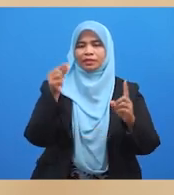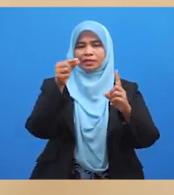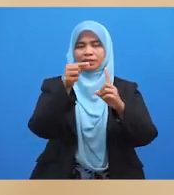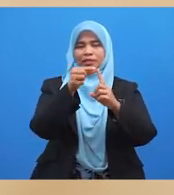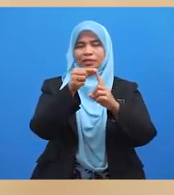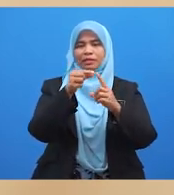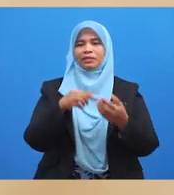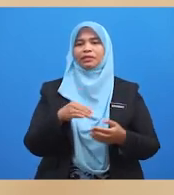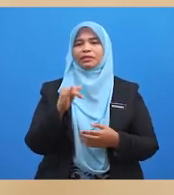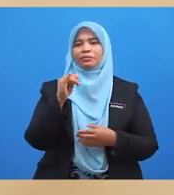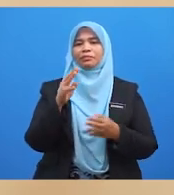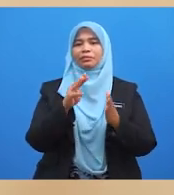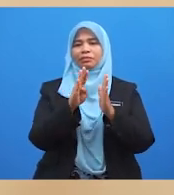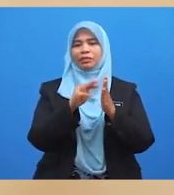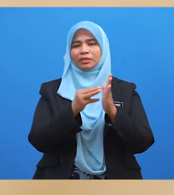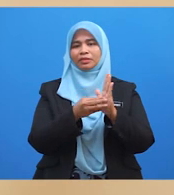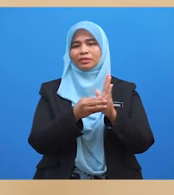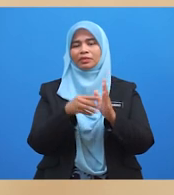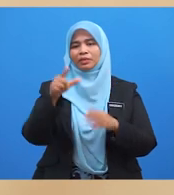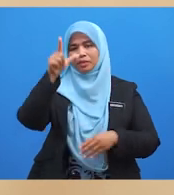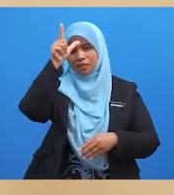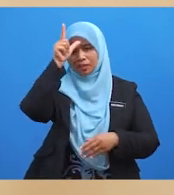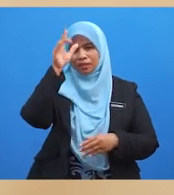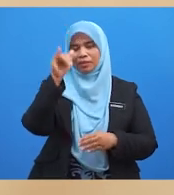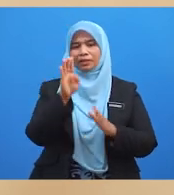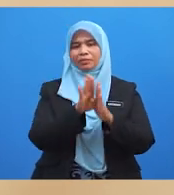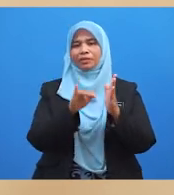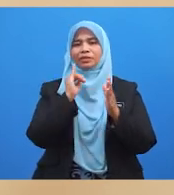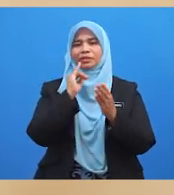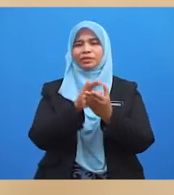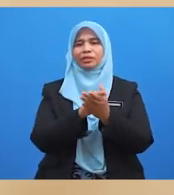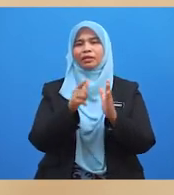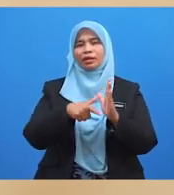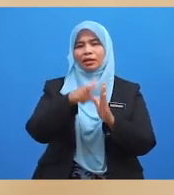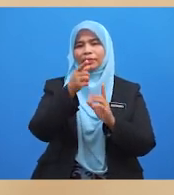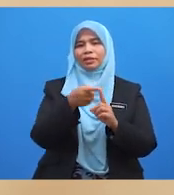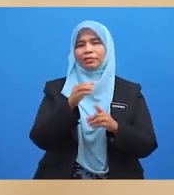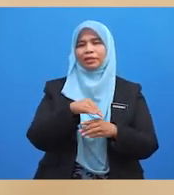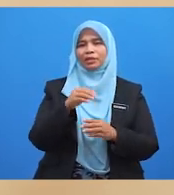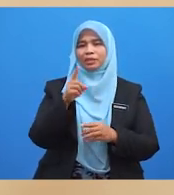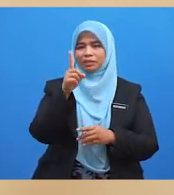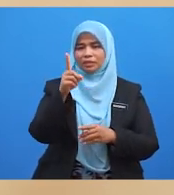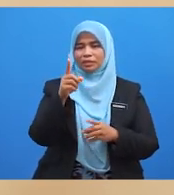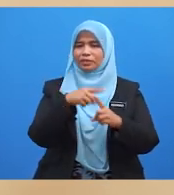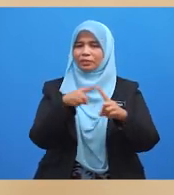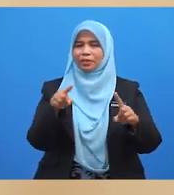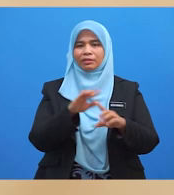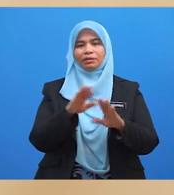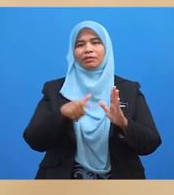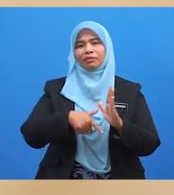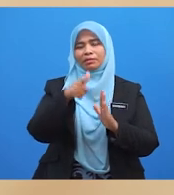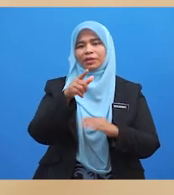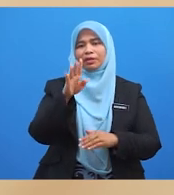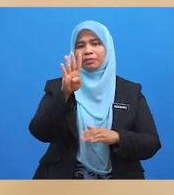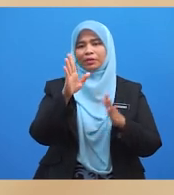segi istilah, ia bermaksud lelaki yang beristeri lebih dari seorang tetapi tidak melebihi 4 orang